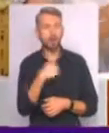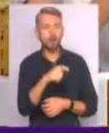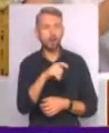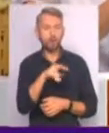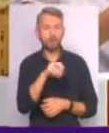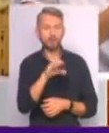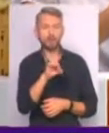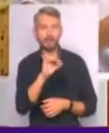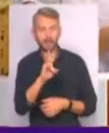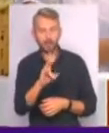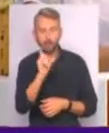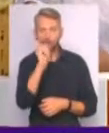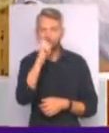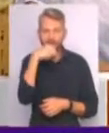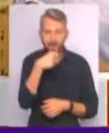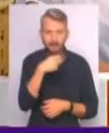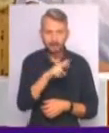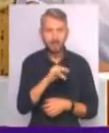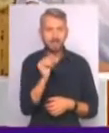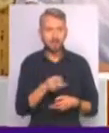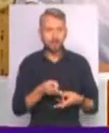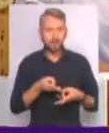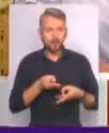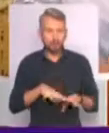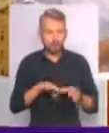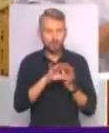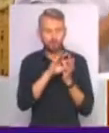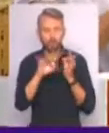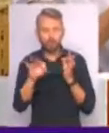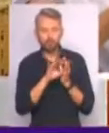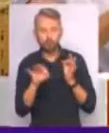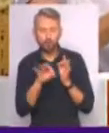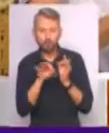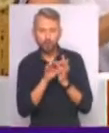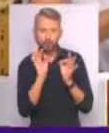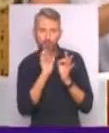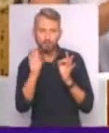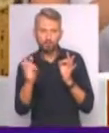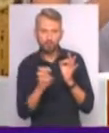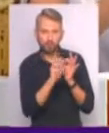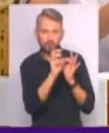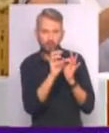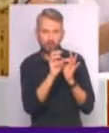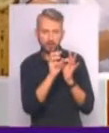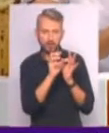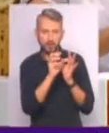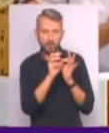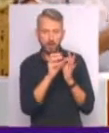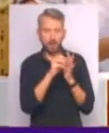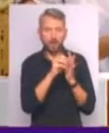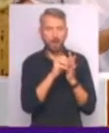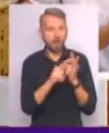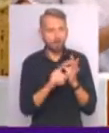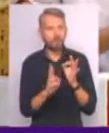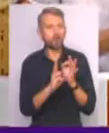холестерин окисляется и откладывается в стенки сосудов. Для этого, как правило, стенка сосудов, внутренняя стенка сосудов,